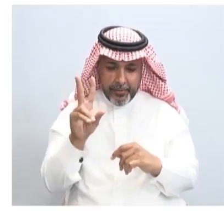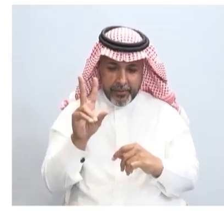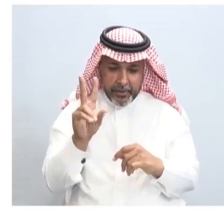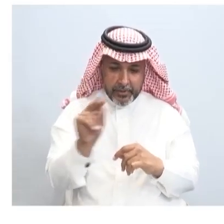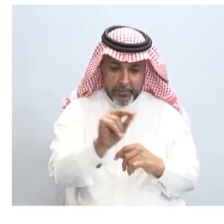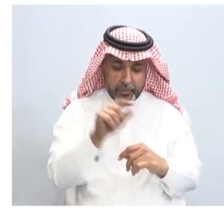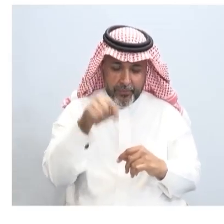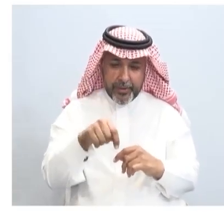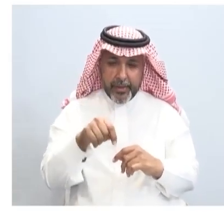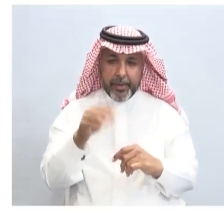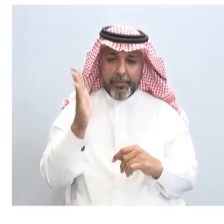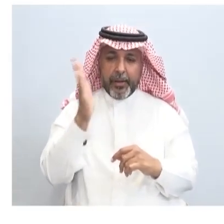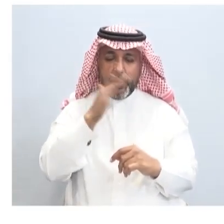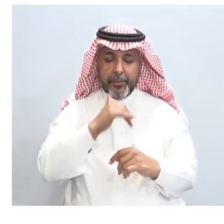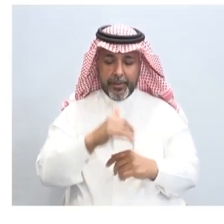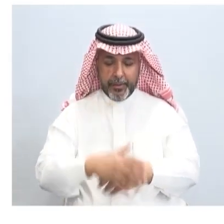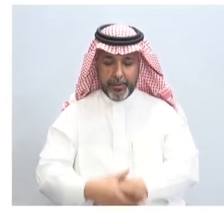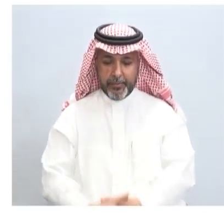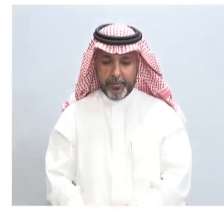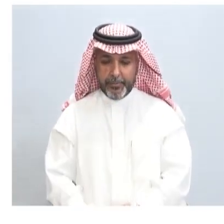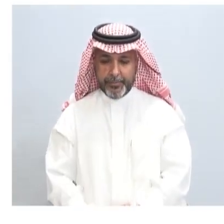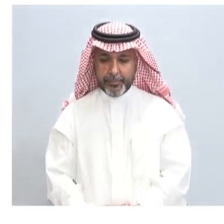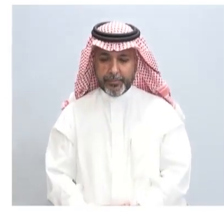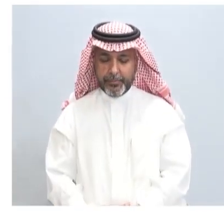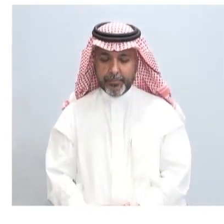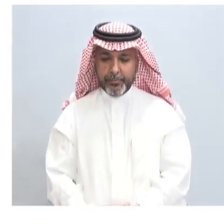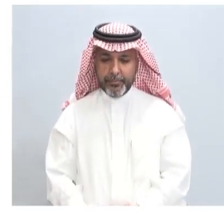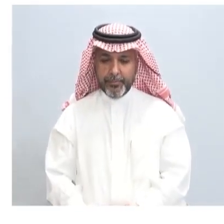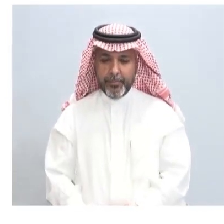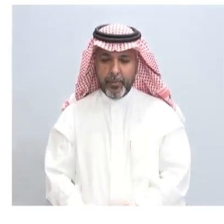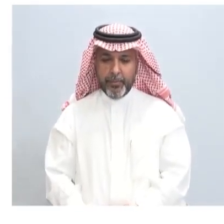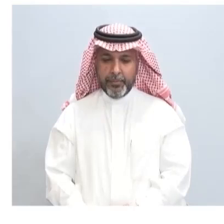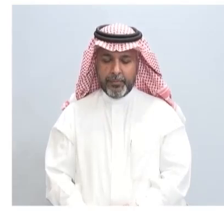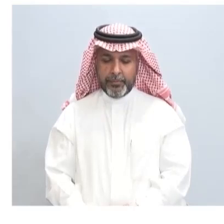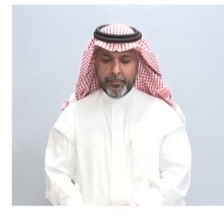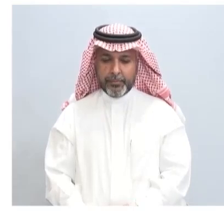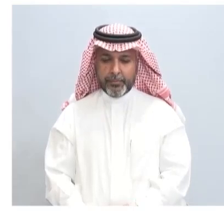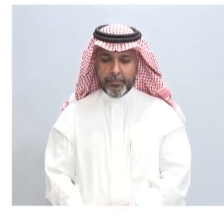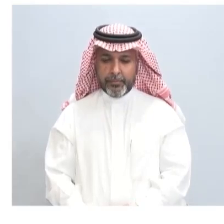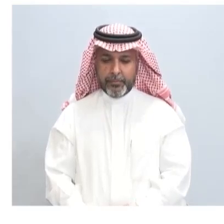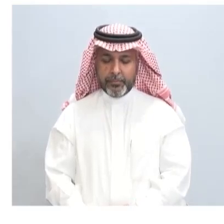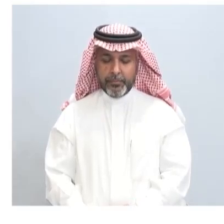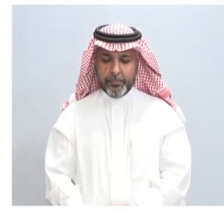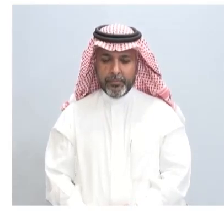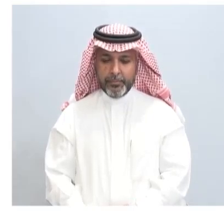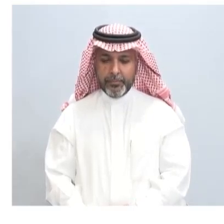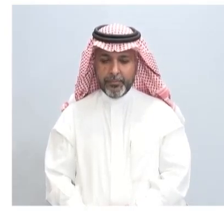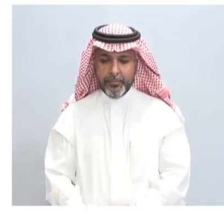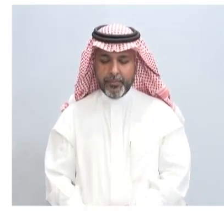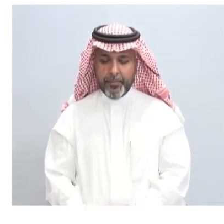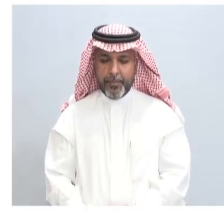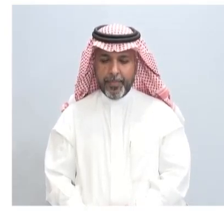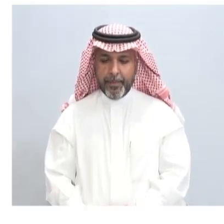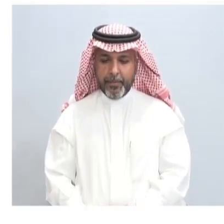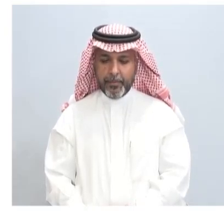ولا كذا ممكن استخدم التباديل مع التكرار لكن هنا العناصر متمايزه كل عنصر مختلف عن الاخر فبالتالي